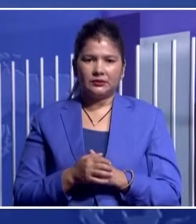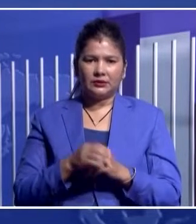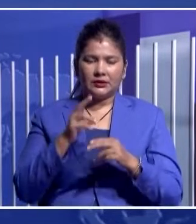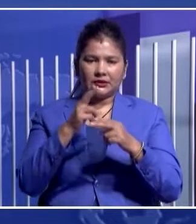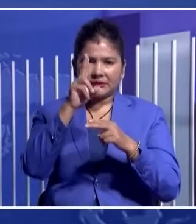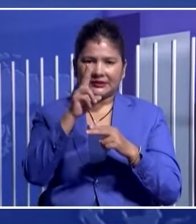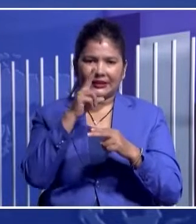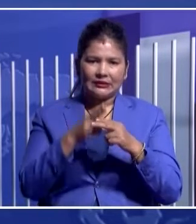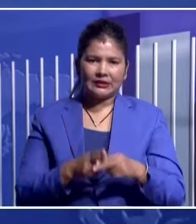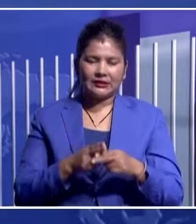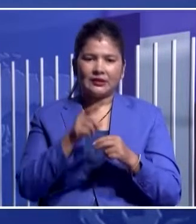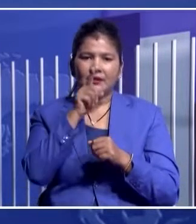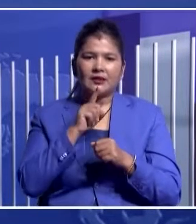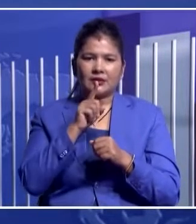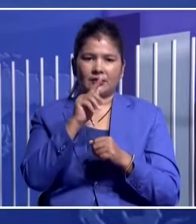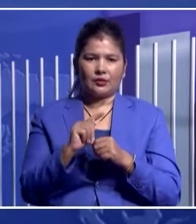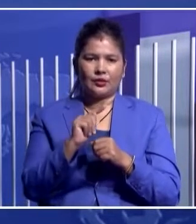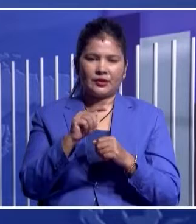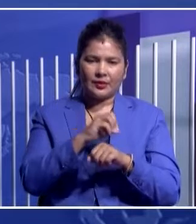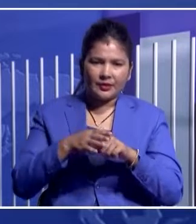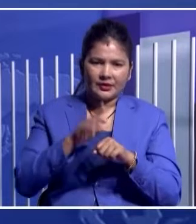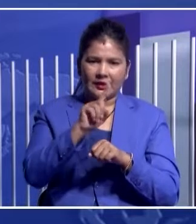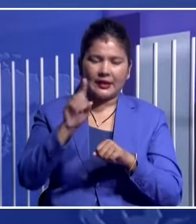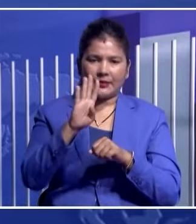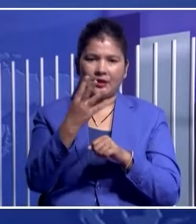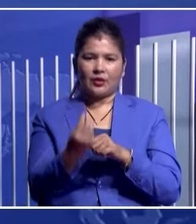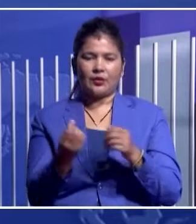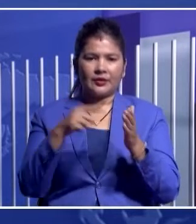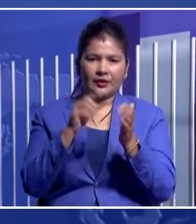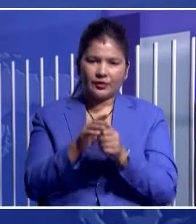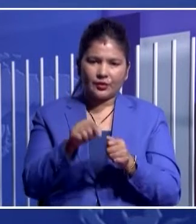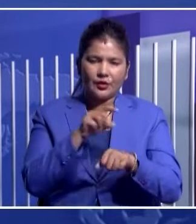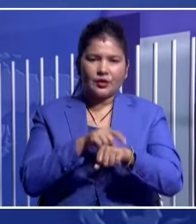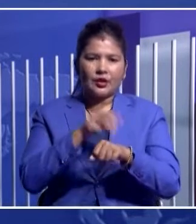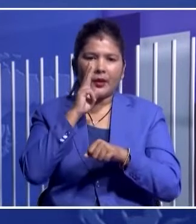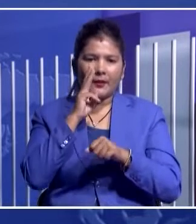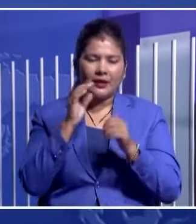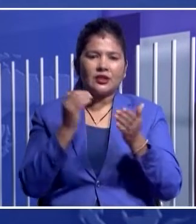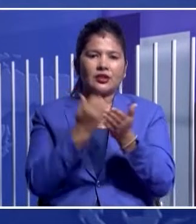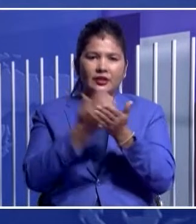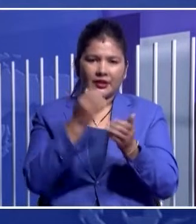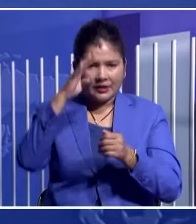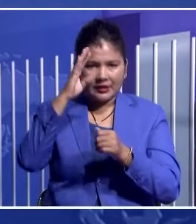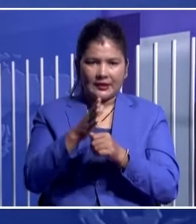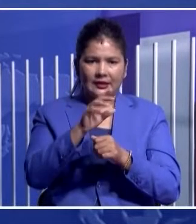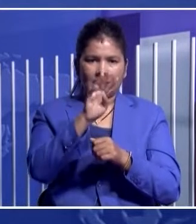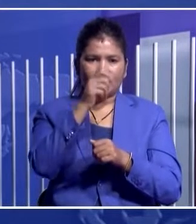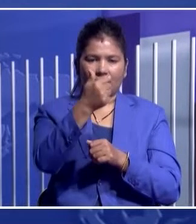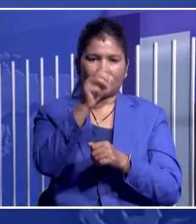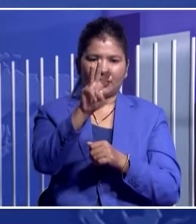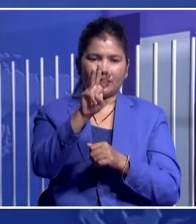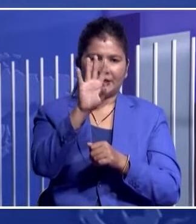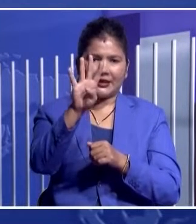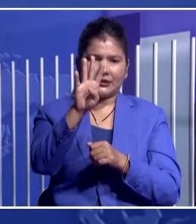चालू आर्थिक वर्षको 11 महिनामा प्रदेशहरूको बजेट खर्च न्यून देखिएको छ। यो अवधिमा संघीय सरकारले